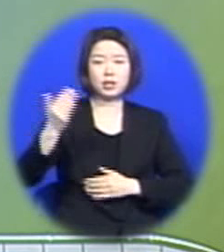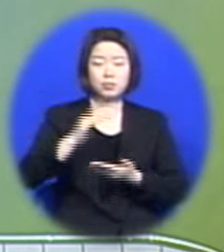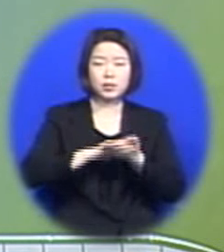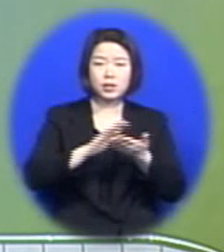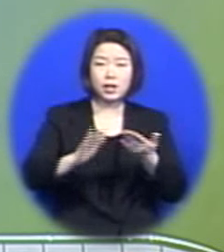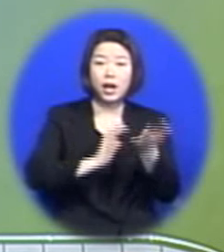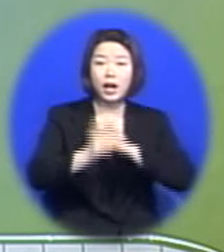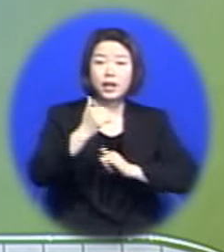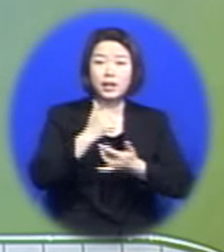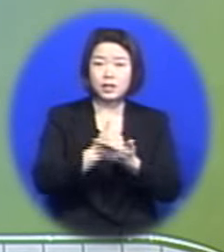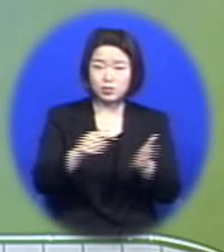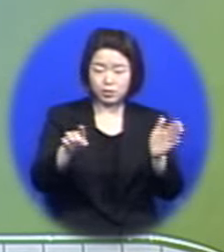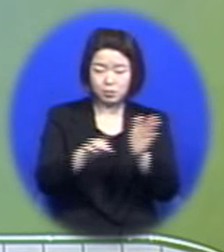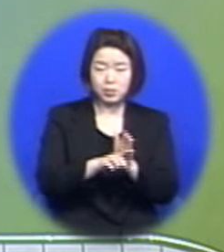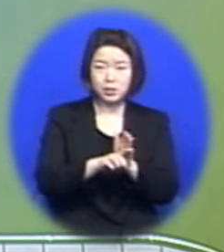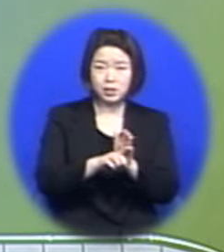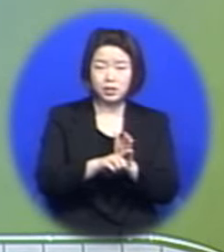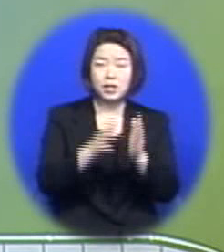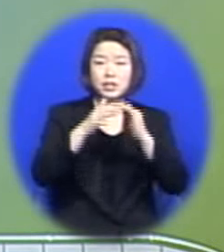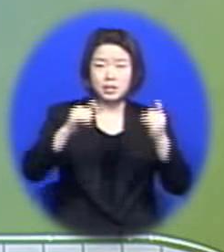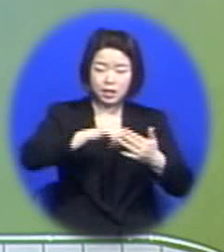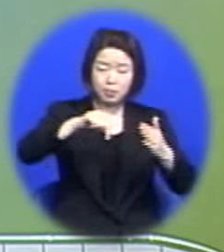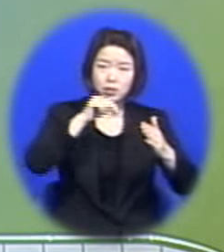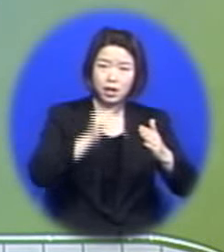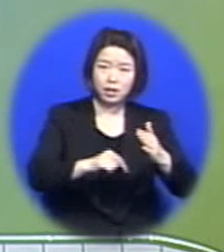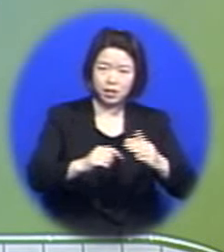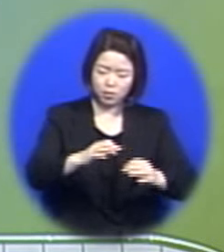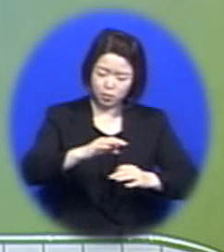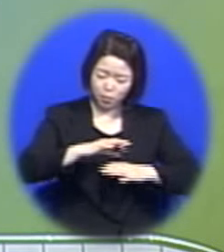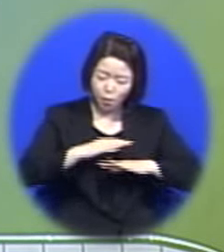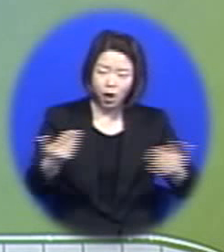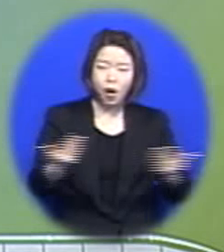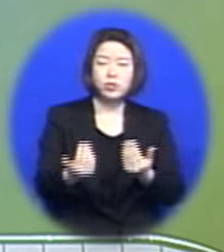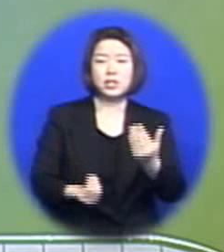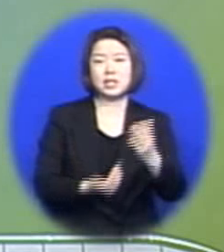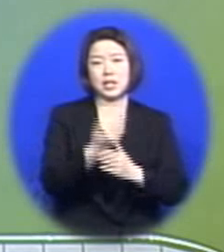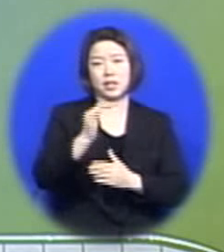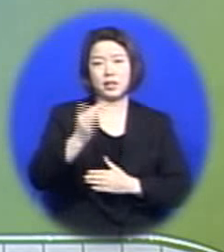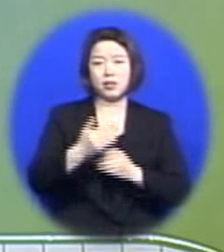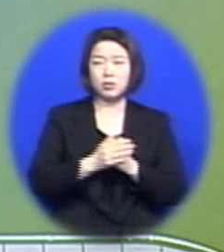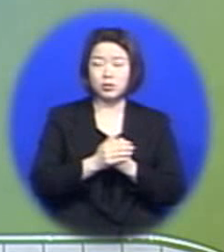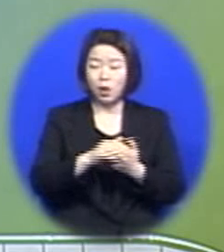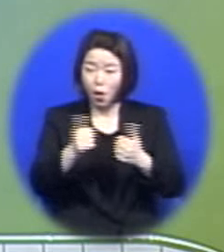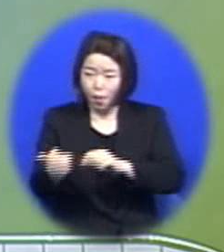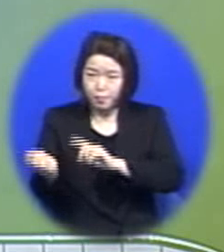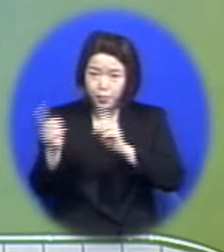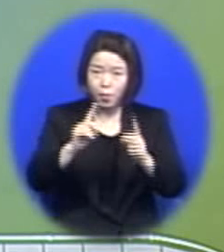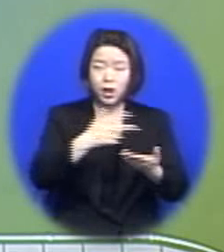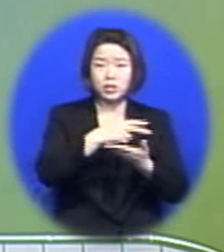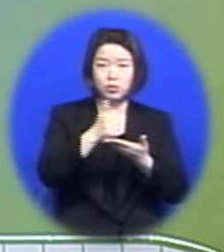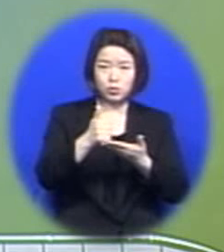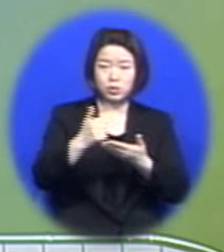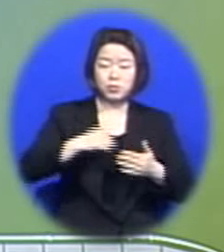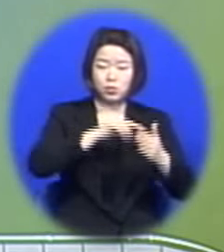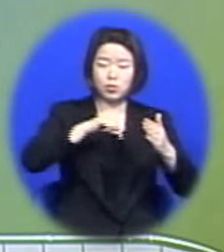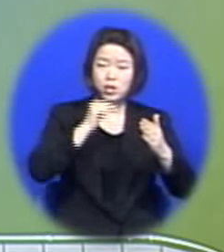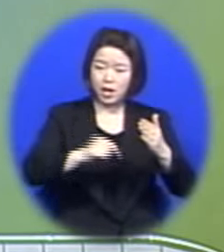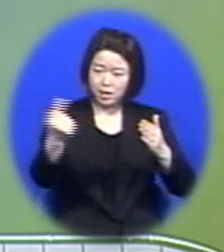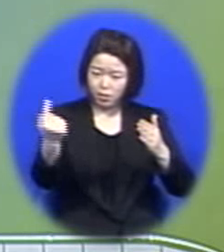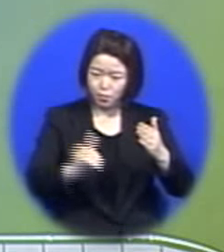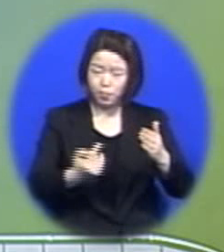예수를 믿는 이들 안에 놀라운 일이 벌어졌어요. 부활하신 주님이 우리 안에 오신